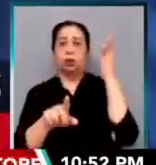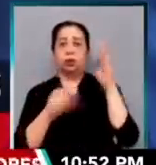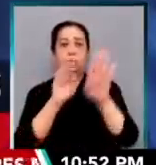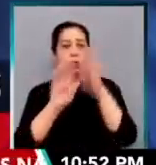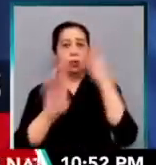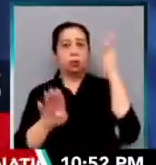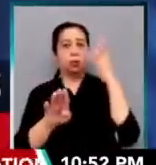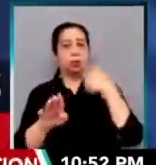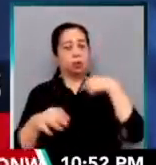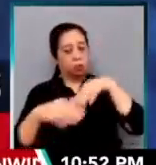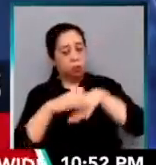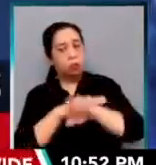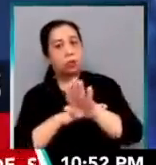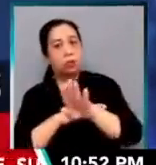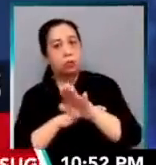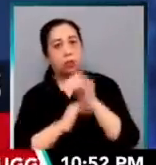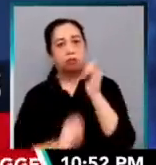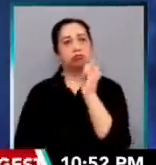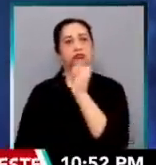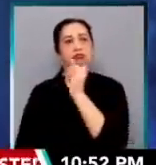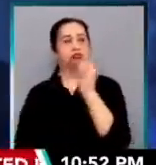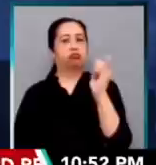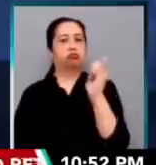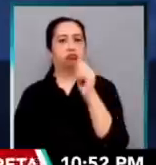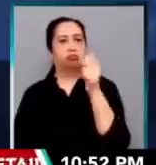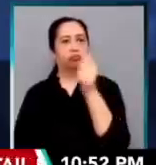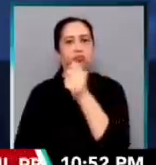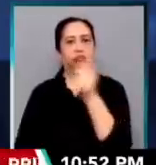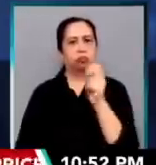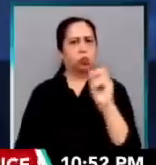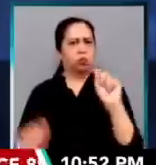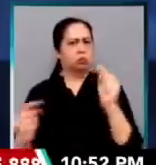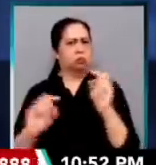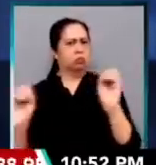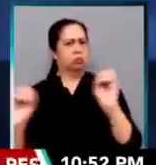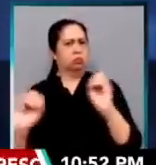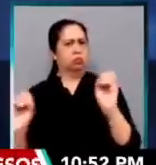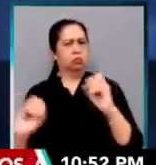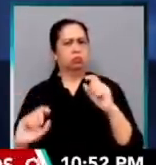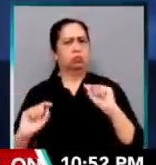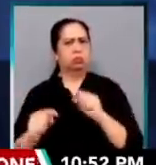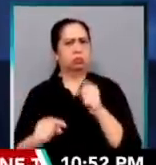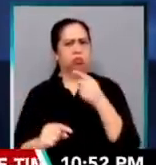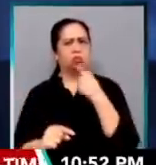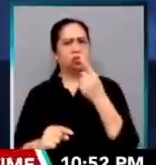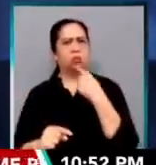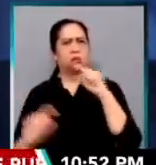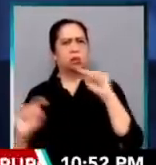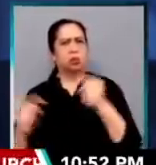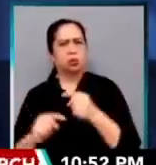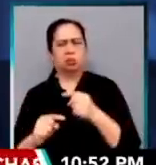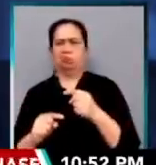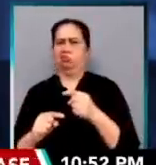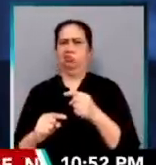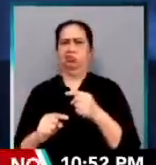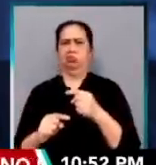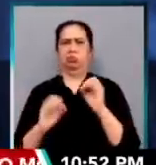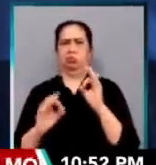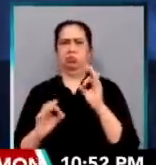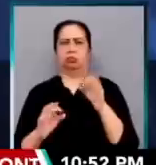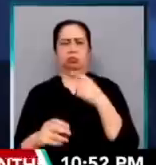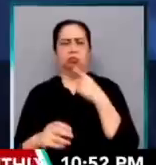ako, kuhon, naka-video na ako. Wala akong sinaktan. Sinong sinabi nila ng sinaktan, yung